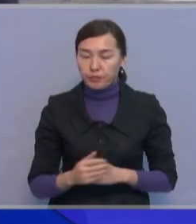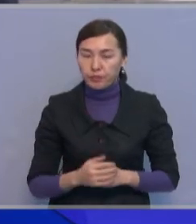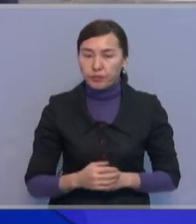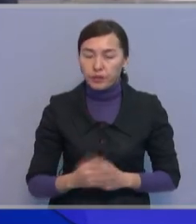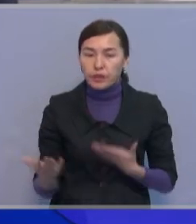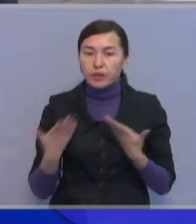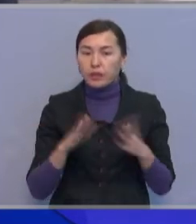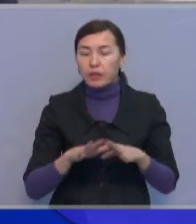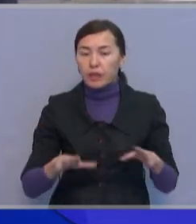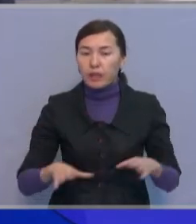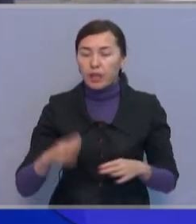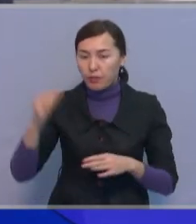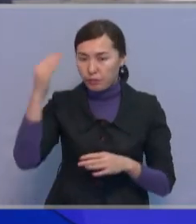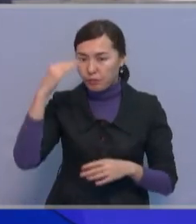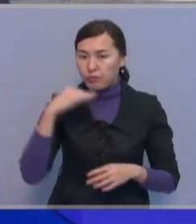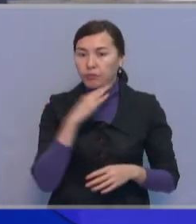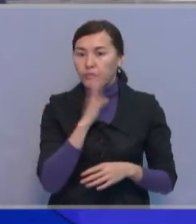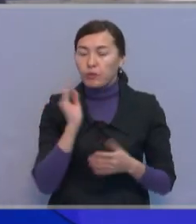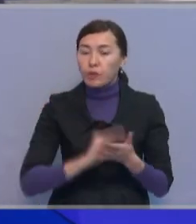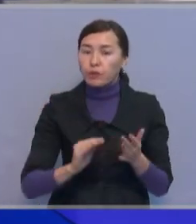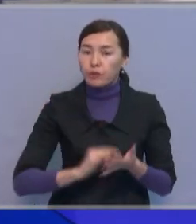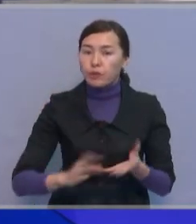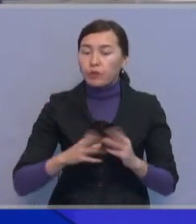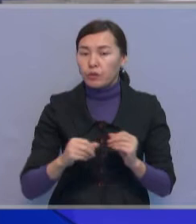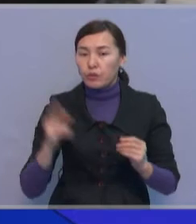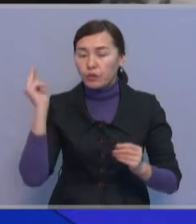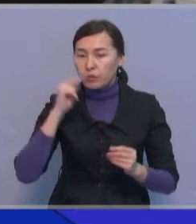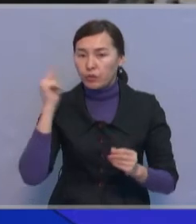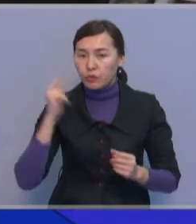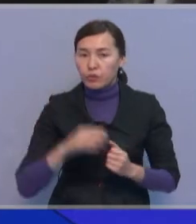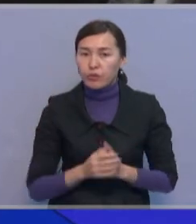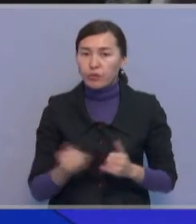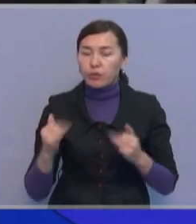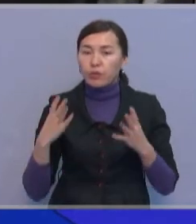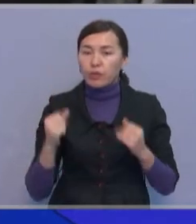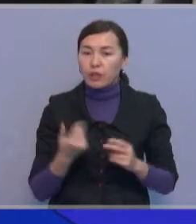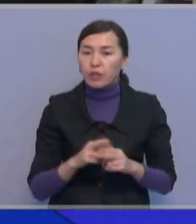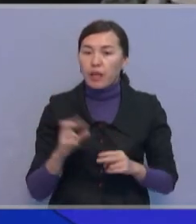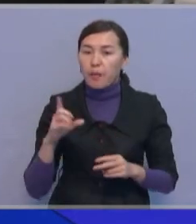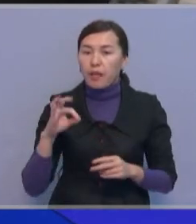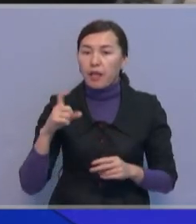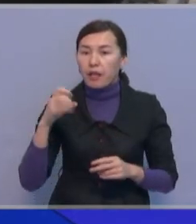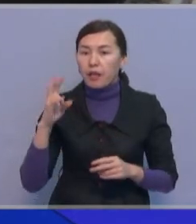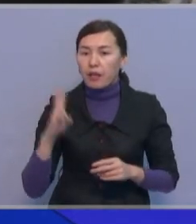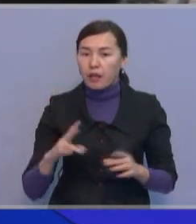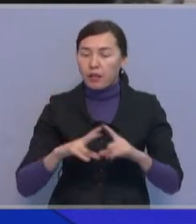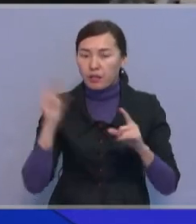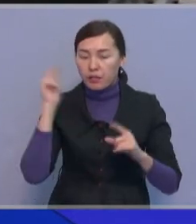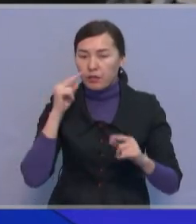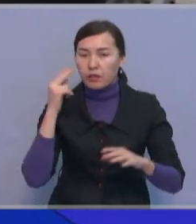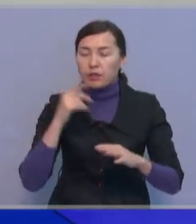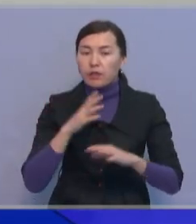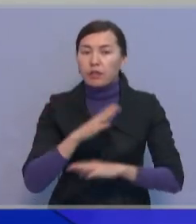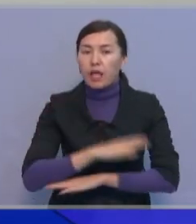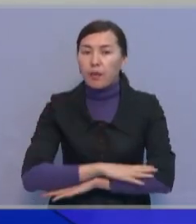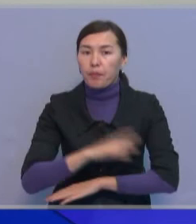Барлық келген оқушылардың ата-аналардың өтініші бойынша оқытып жатырмыз. Бүгінгі таңда Абылай хан атындағы жалпы орта мектебіндегі бастауыш